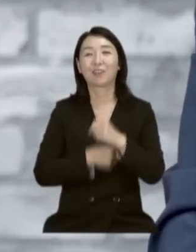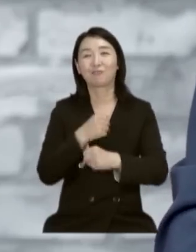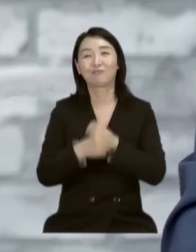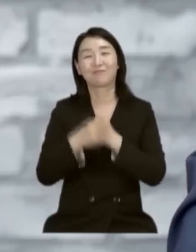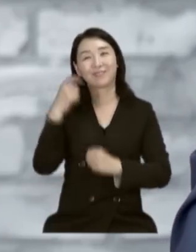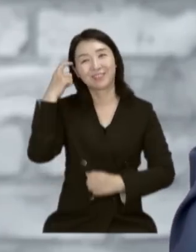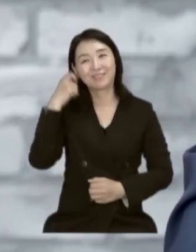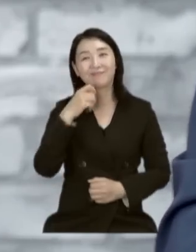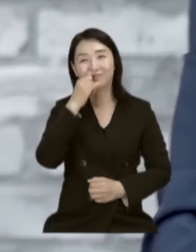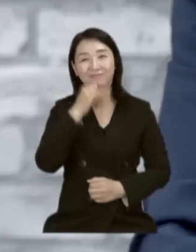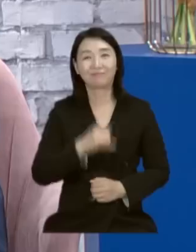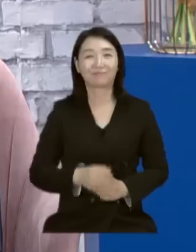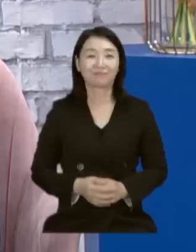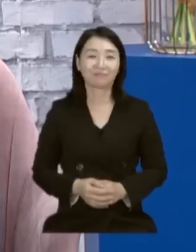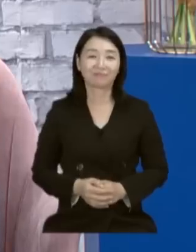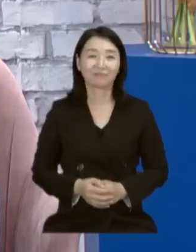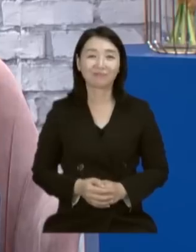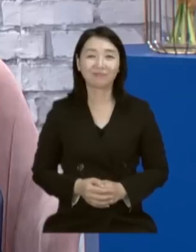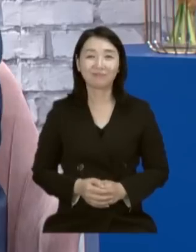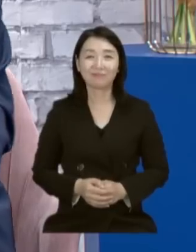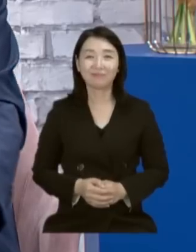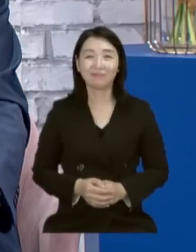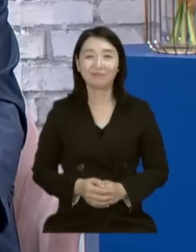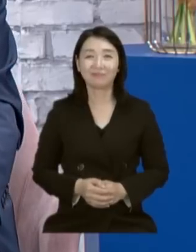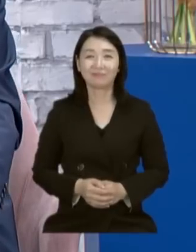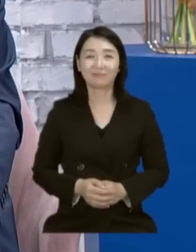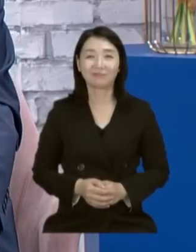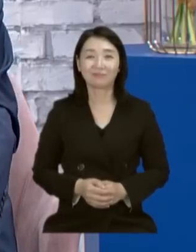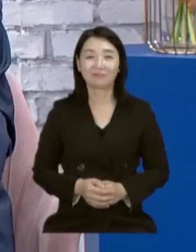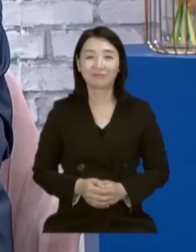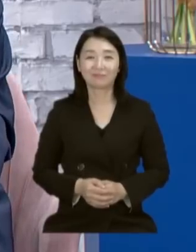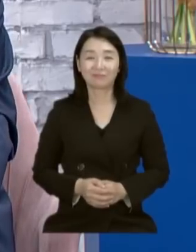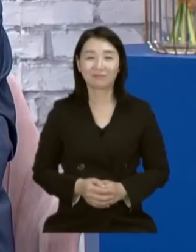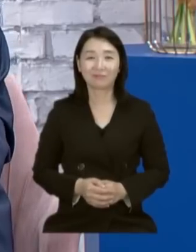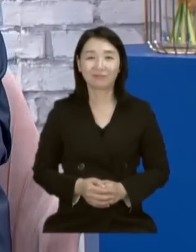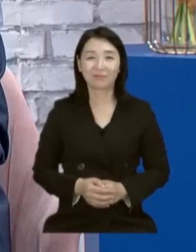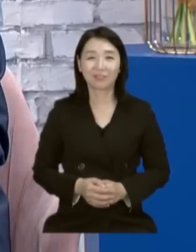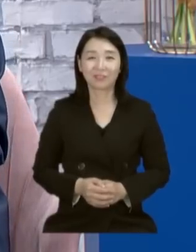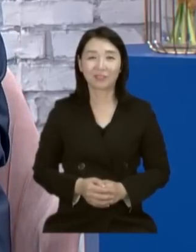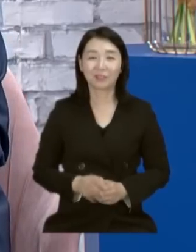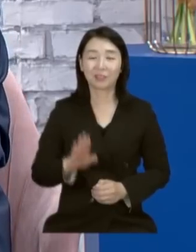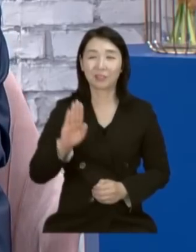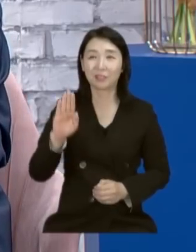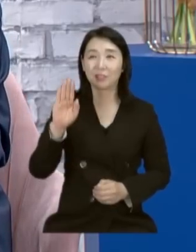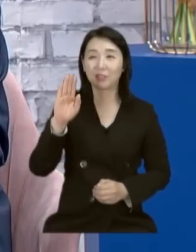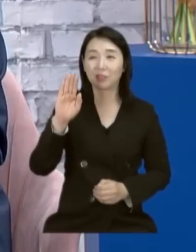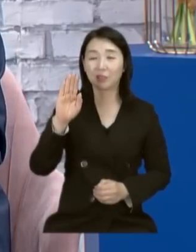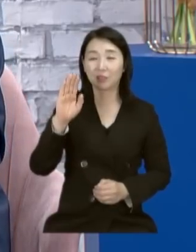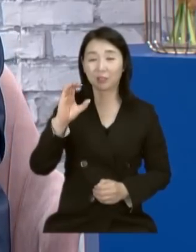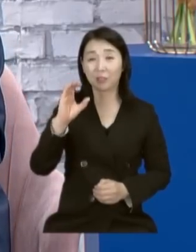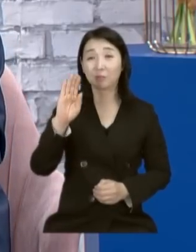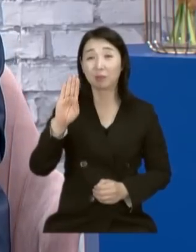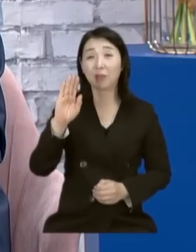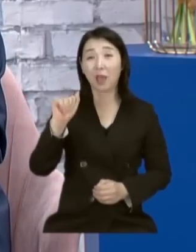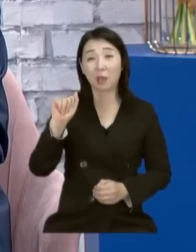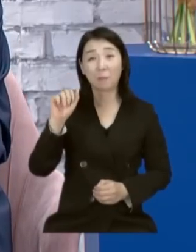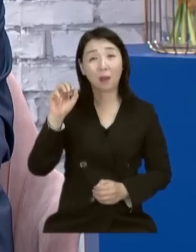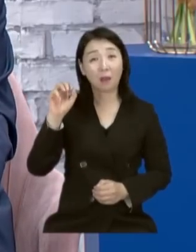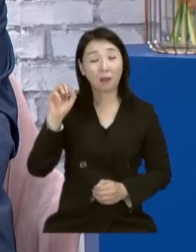예. 예, 예. 지금은 그 CBMC 중앙회장으로 지금 섬기고 계시잖아요.